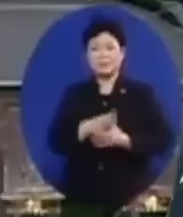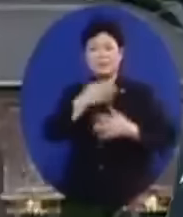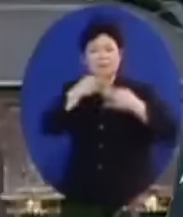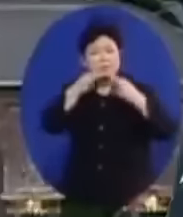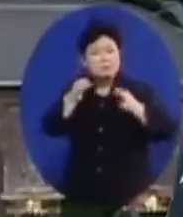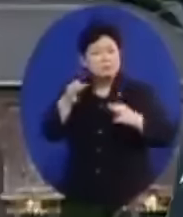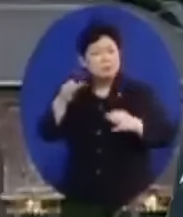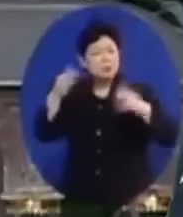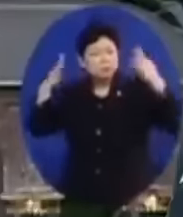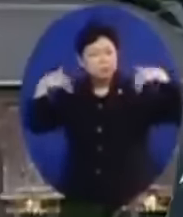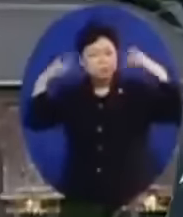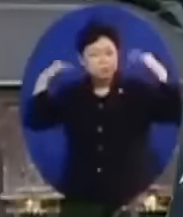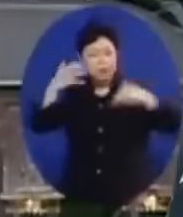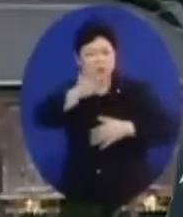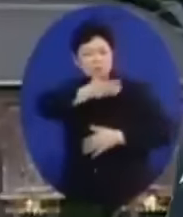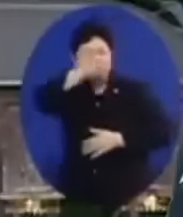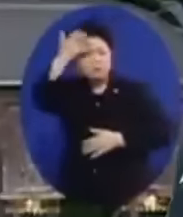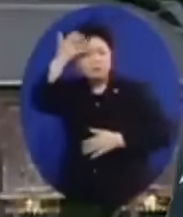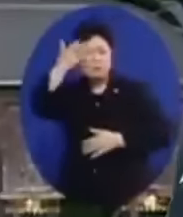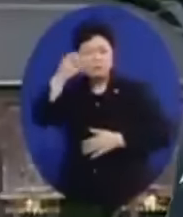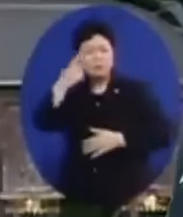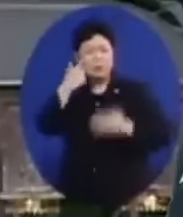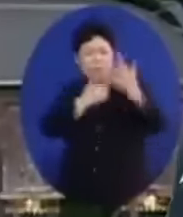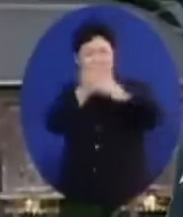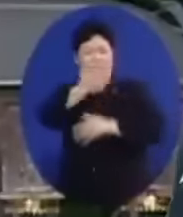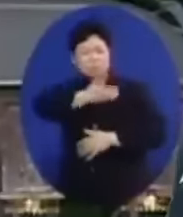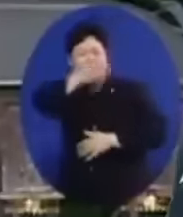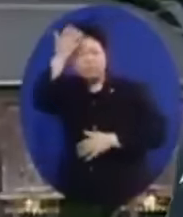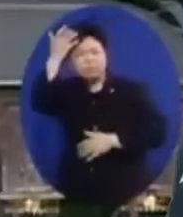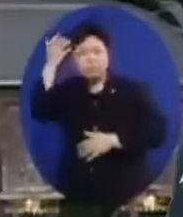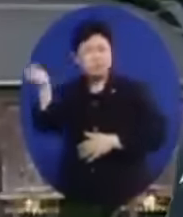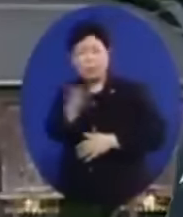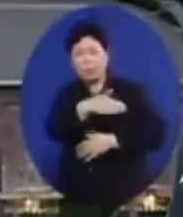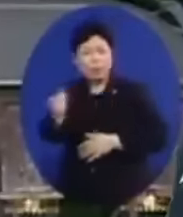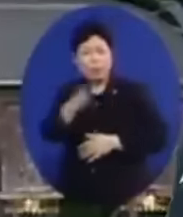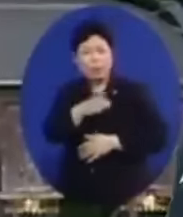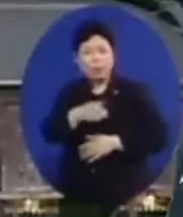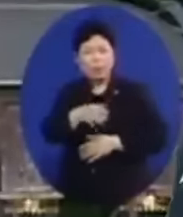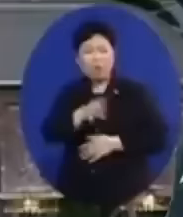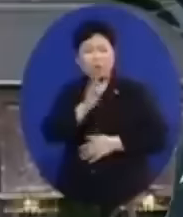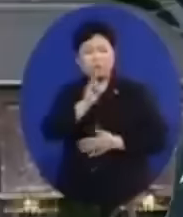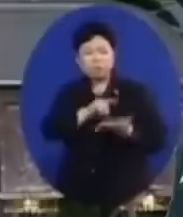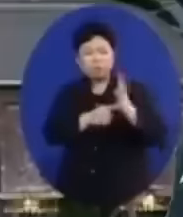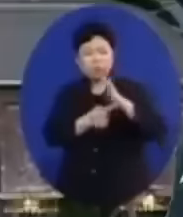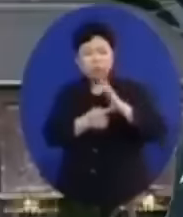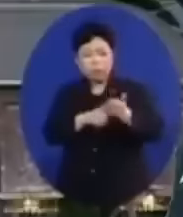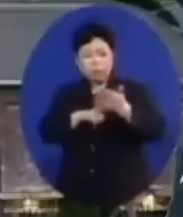음성도 안 들려오고 꿈도 환상도 없고 묵시도 없고 아무것도 없어도